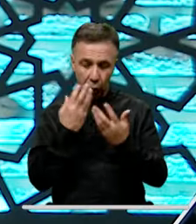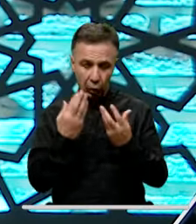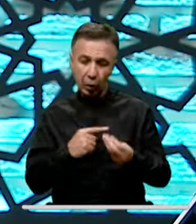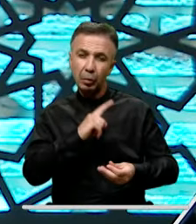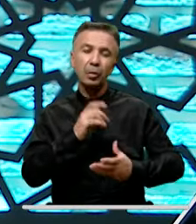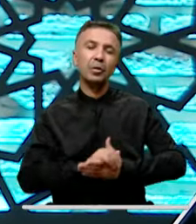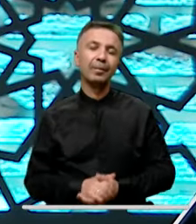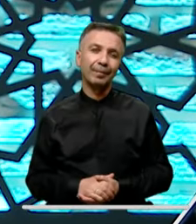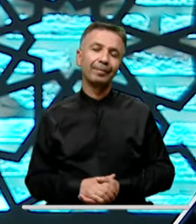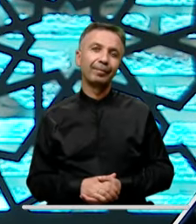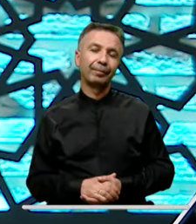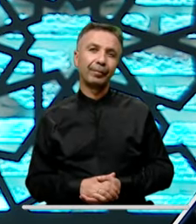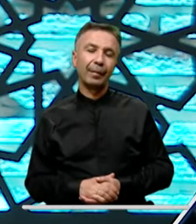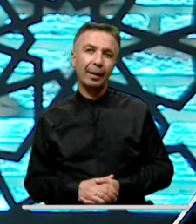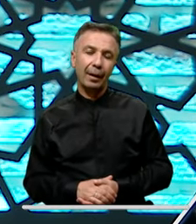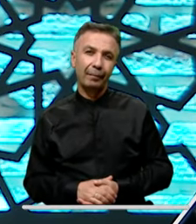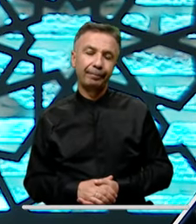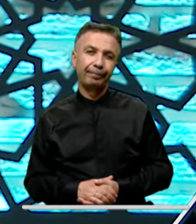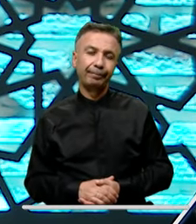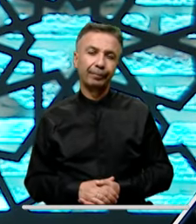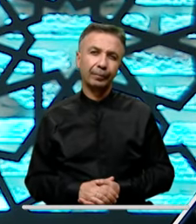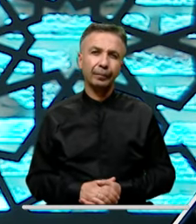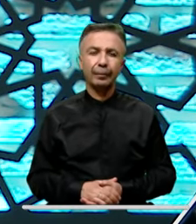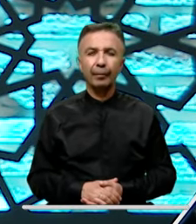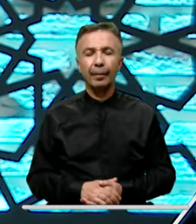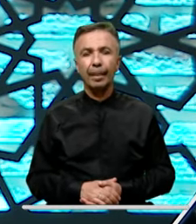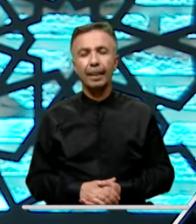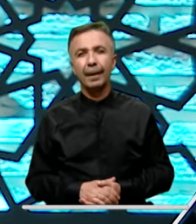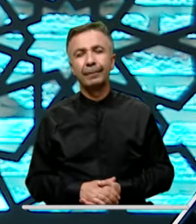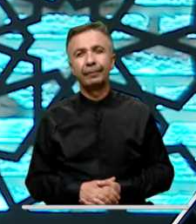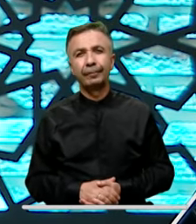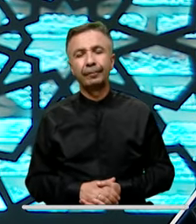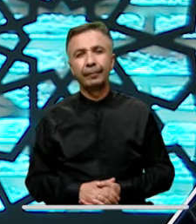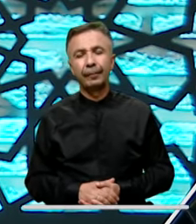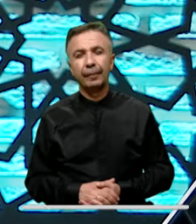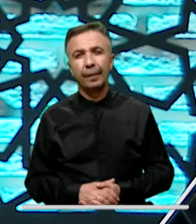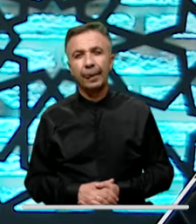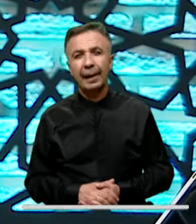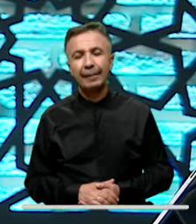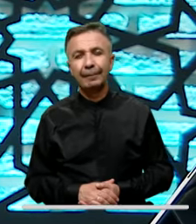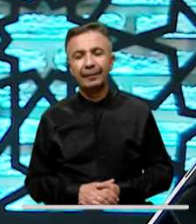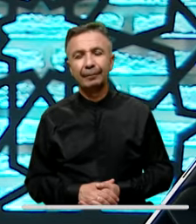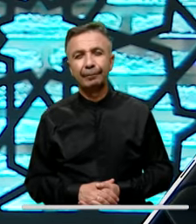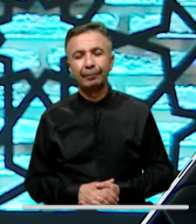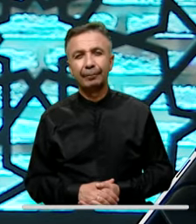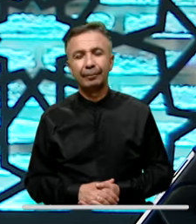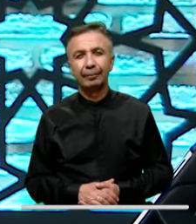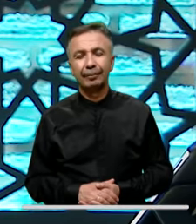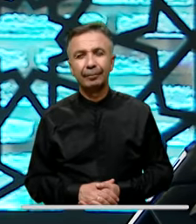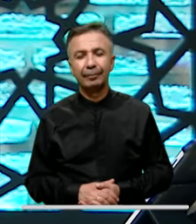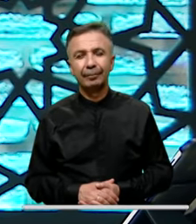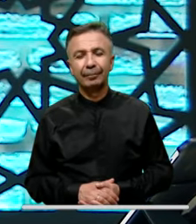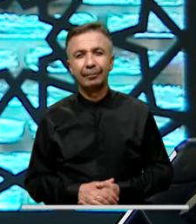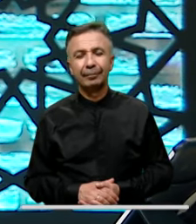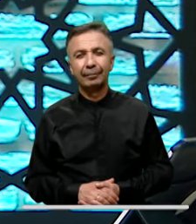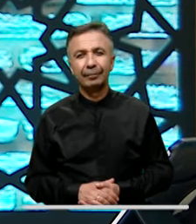ki cennette kavuşacaksınız. Ankara'ya selam olsun. Hayırlı, bereketli akşamlar. Yani baba demek ki içine mi